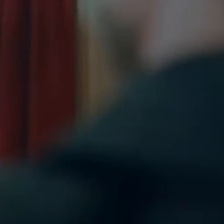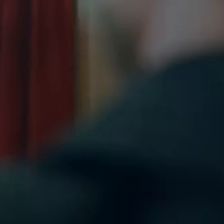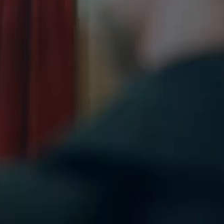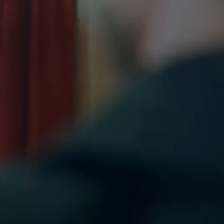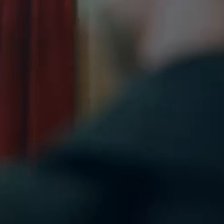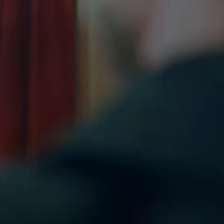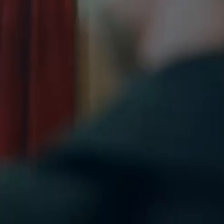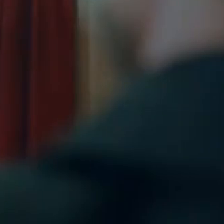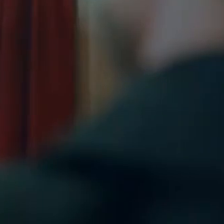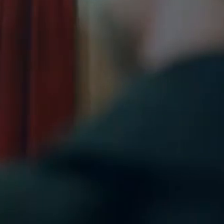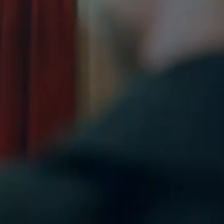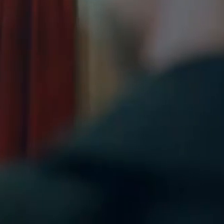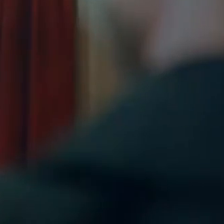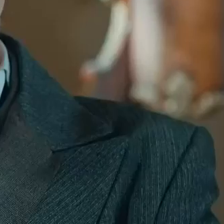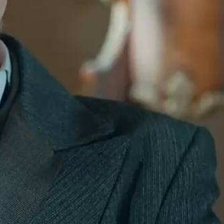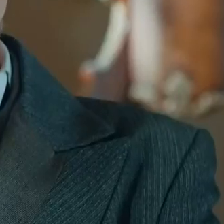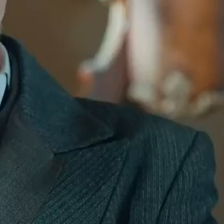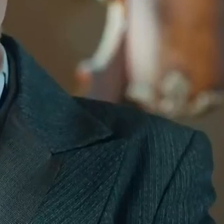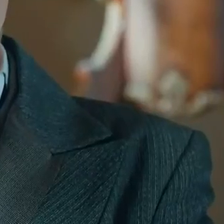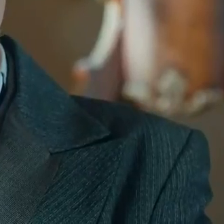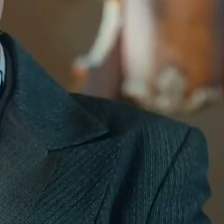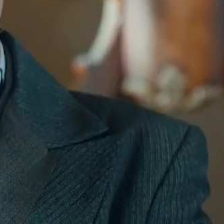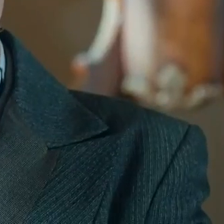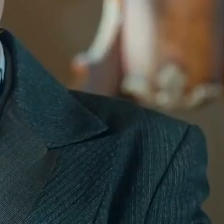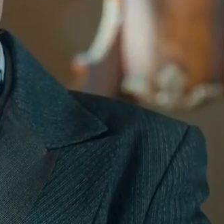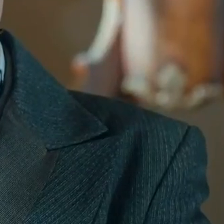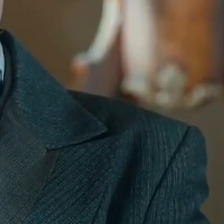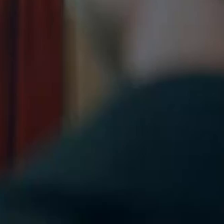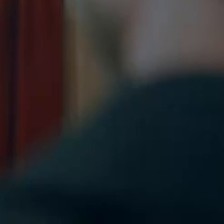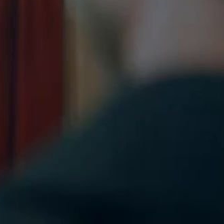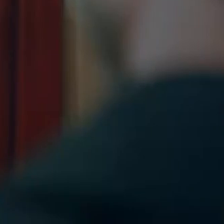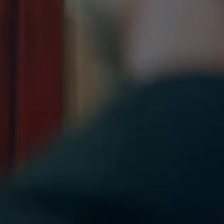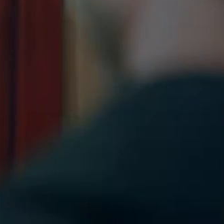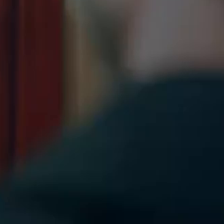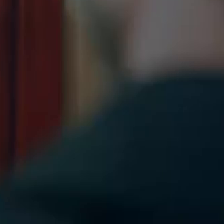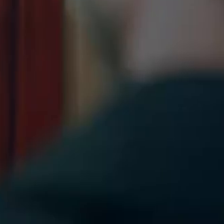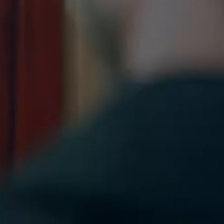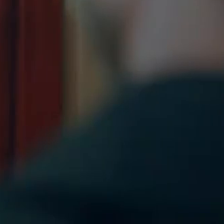Uzattı. Esat gerildi iyice. Hemen alamadı. Sonra zorla uzattı elini.